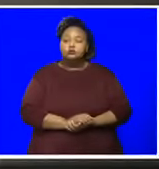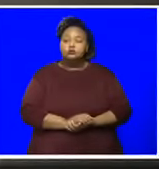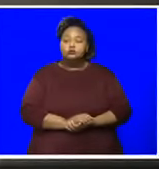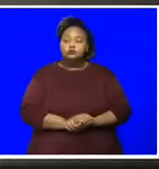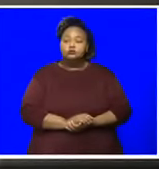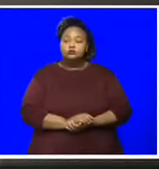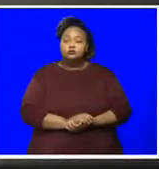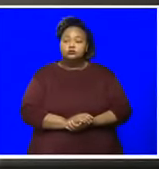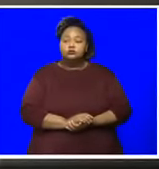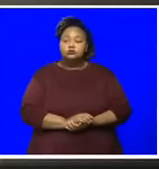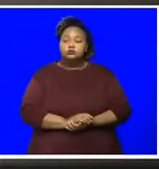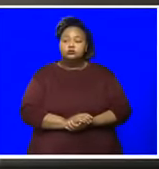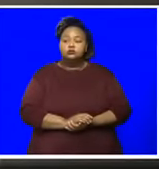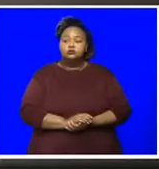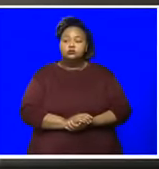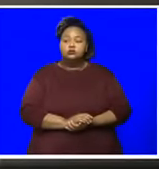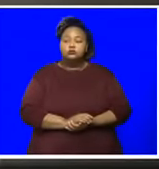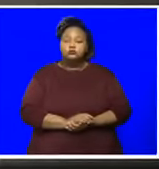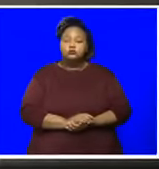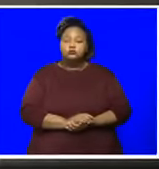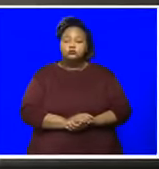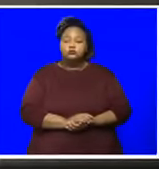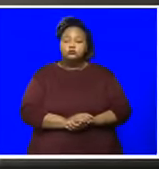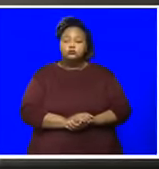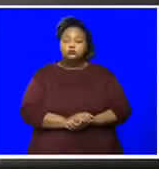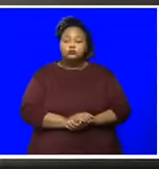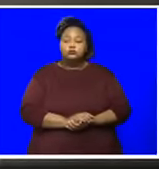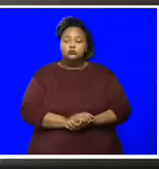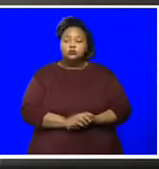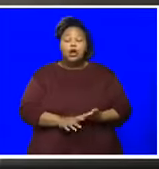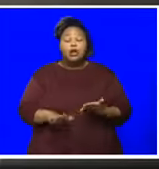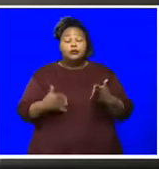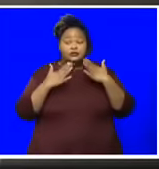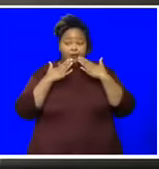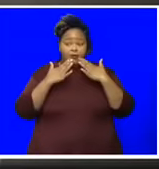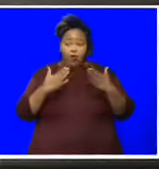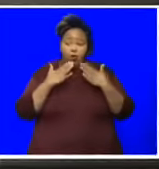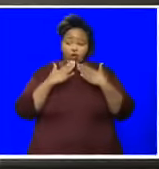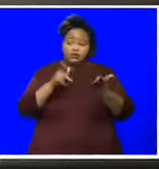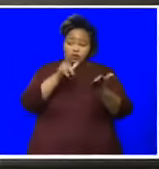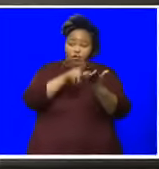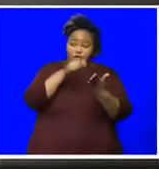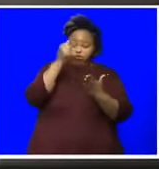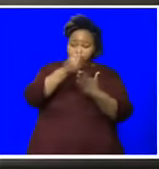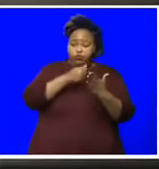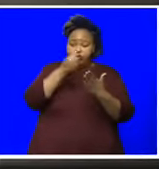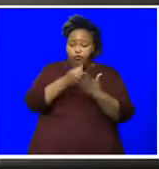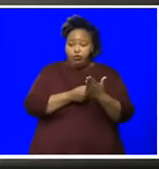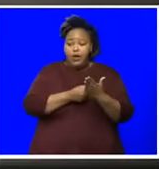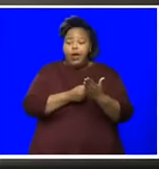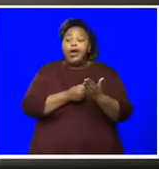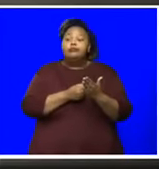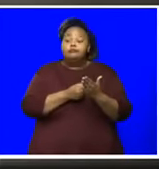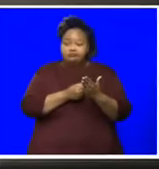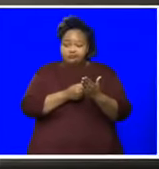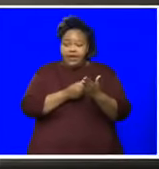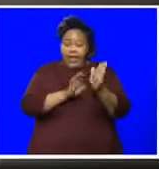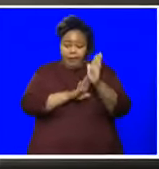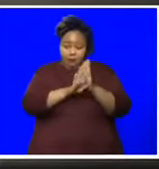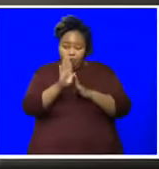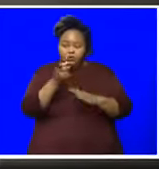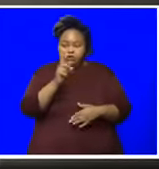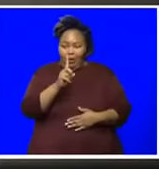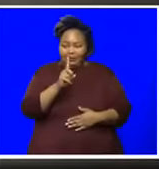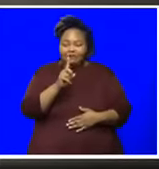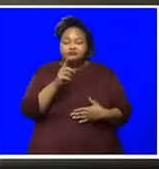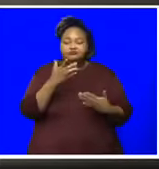us that understanding which is part of, you know, promoting culture and making sure ukuthi laba